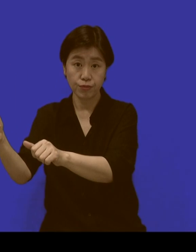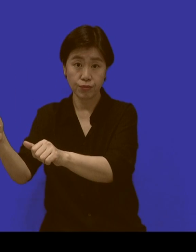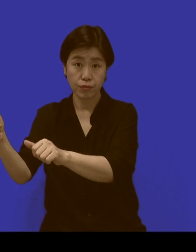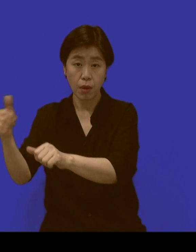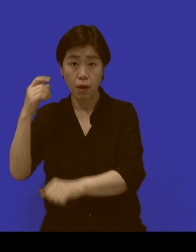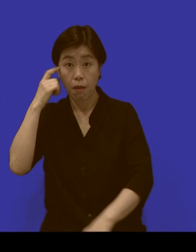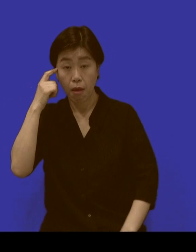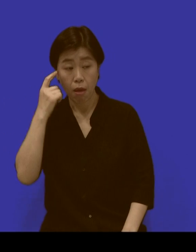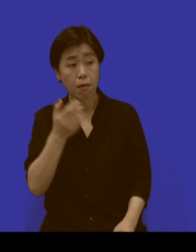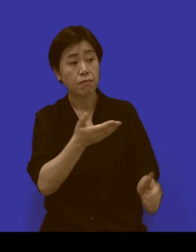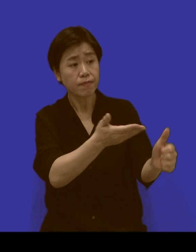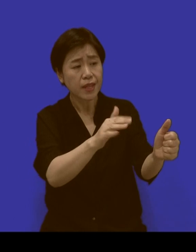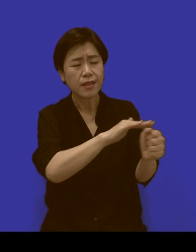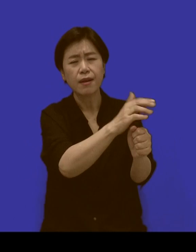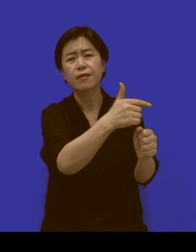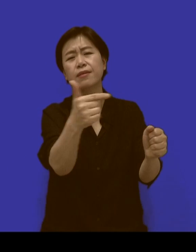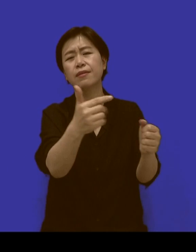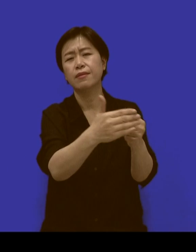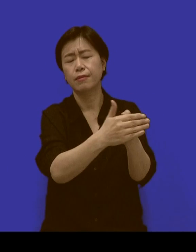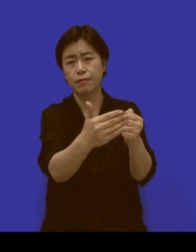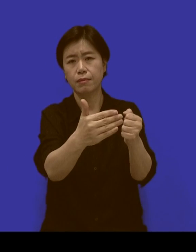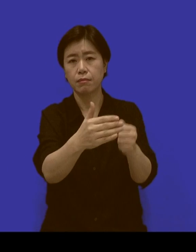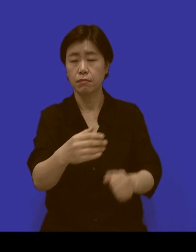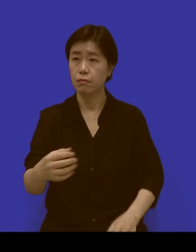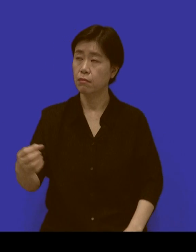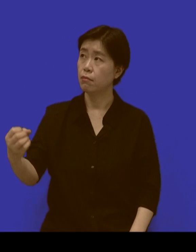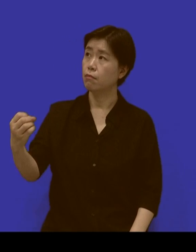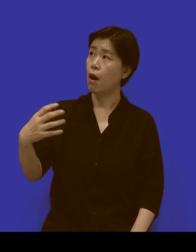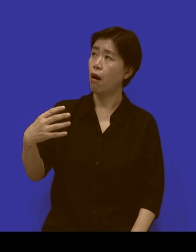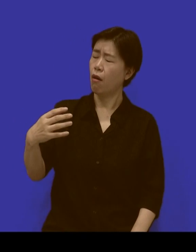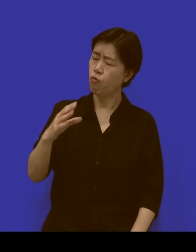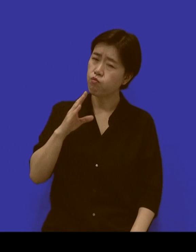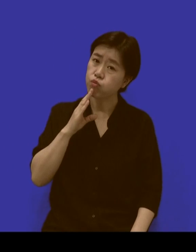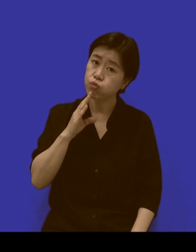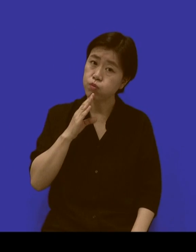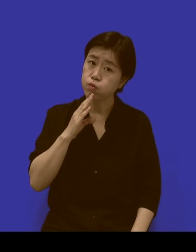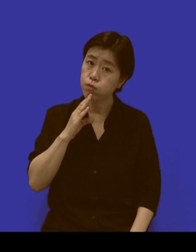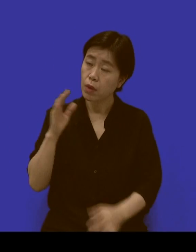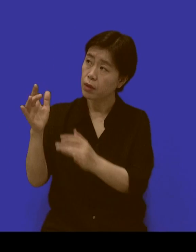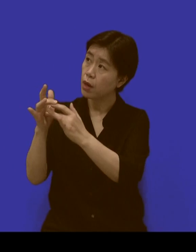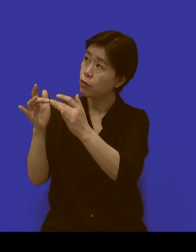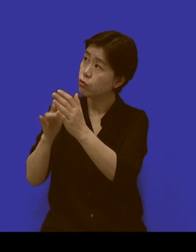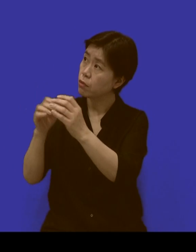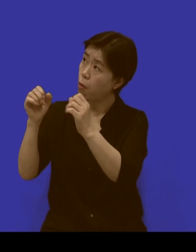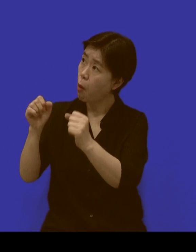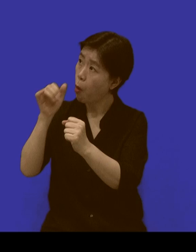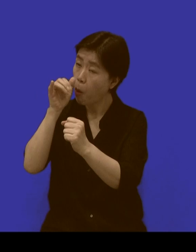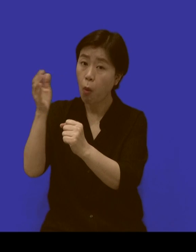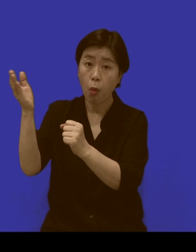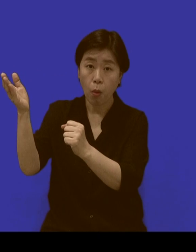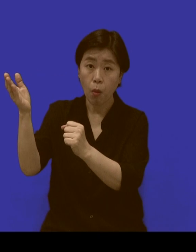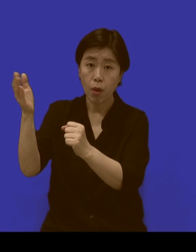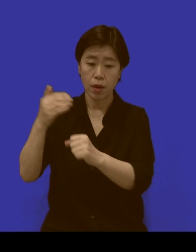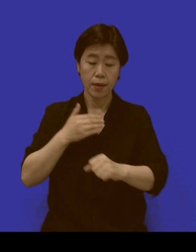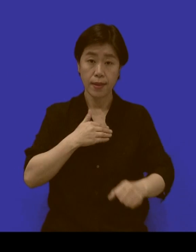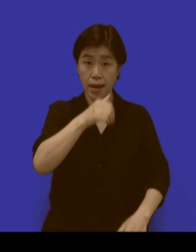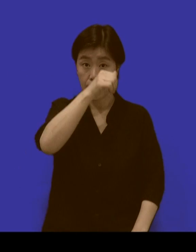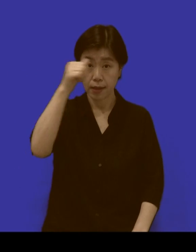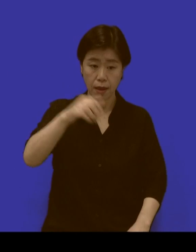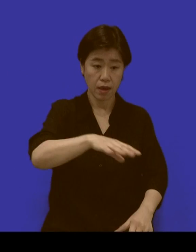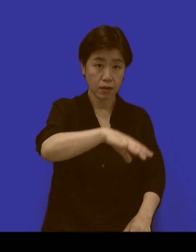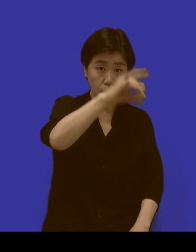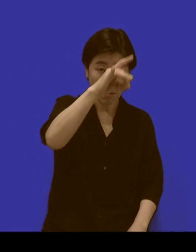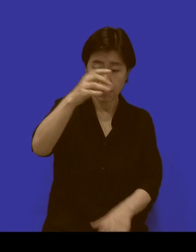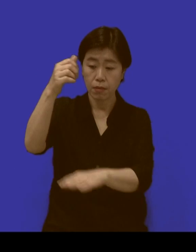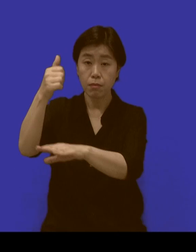처음으로 굉장히 충격적으로 다가오는 거예요. 예. 그런 분이 계시나? 내 인생을 처음과 끝을 이미 알고 계시고